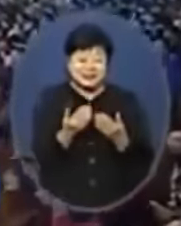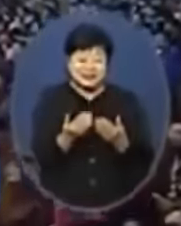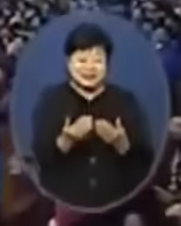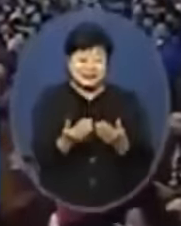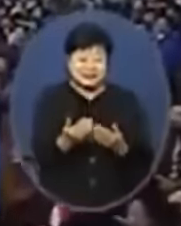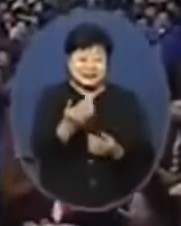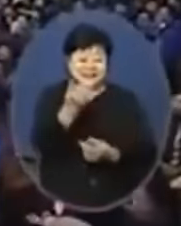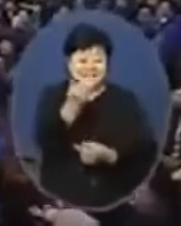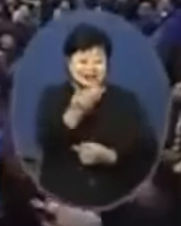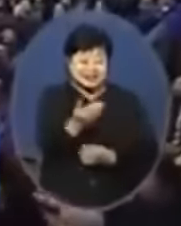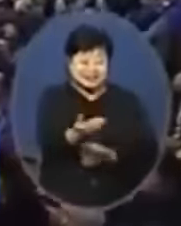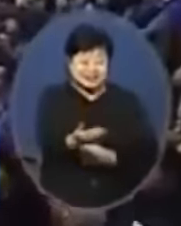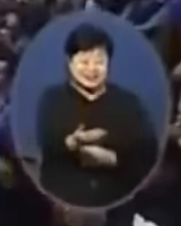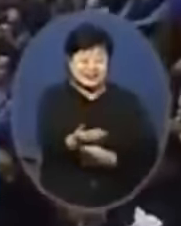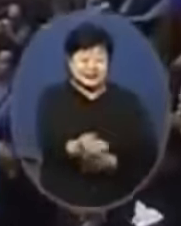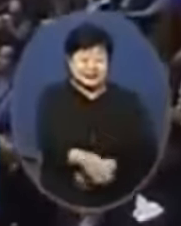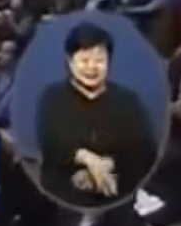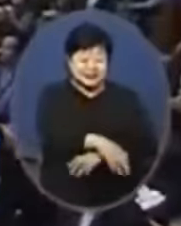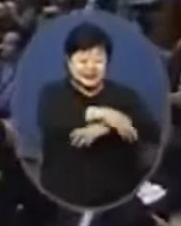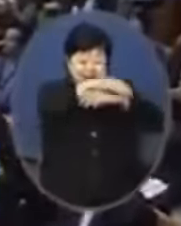같이